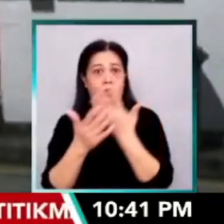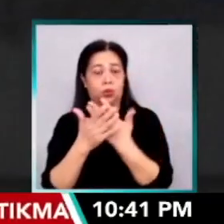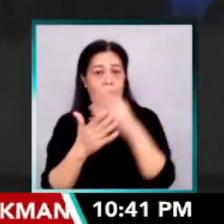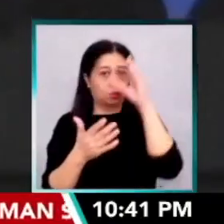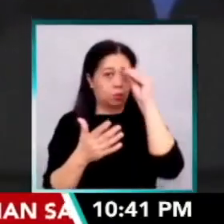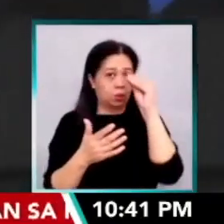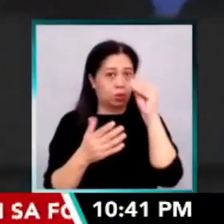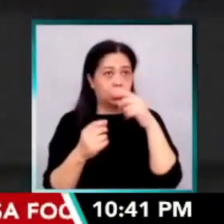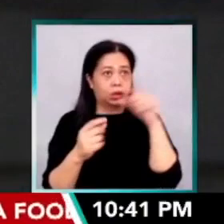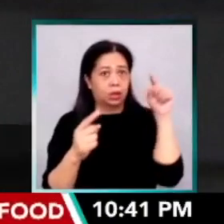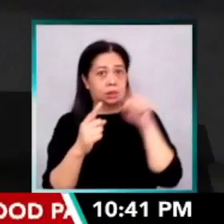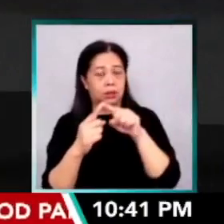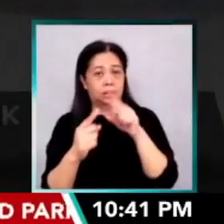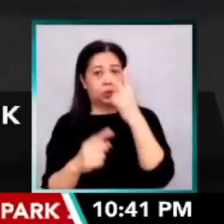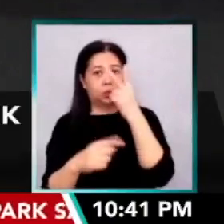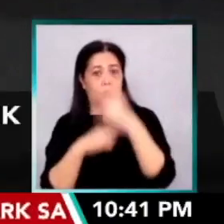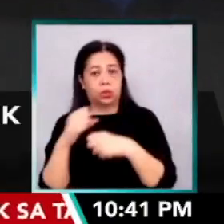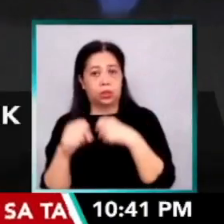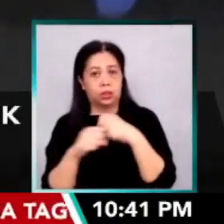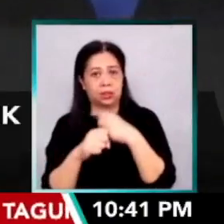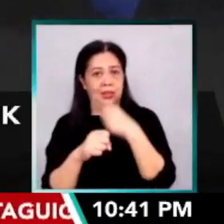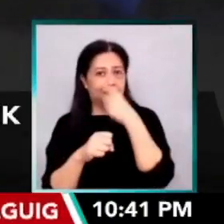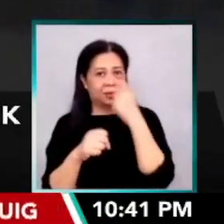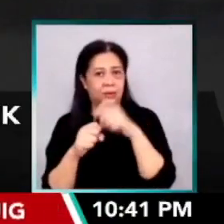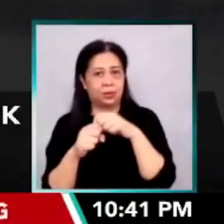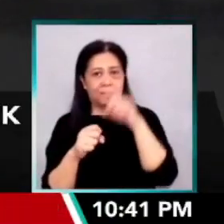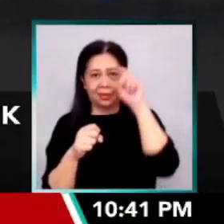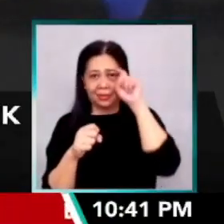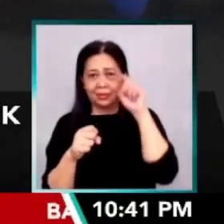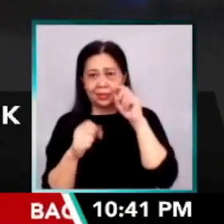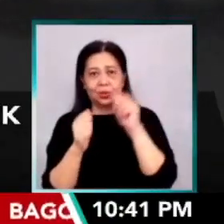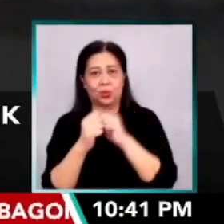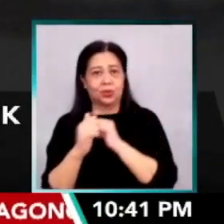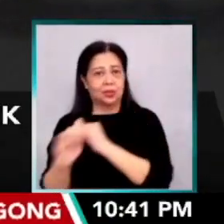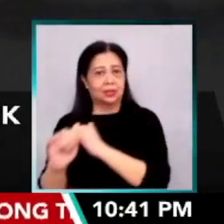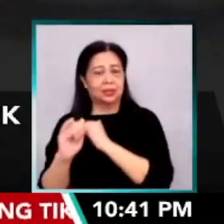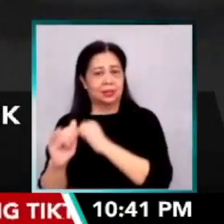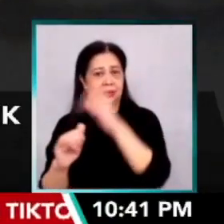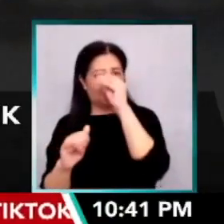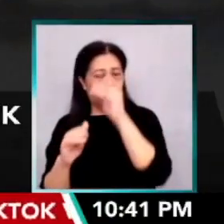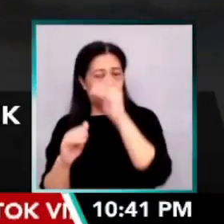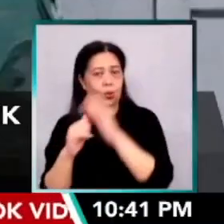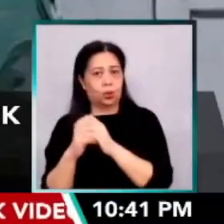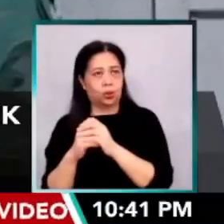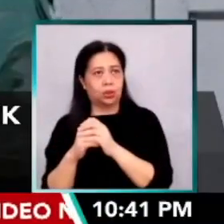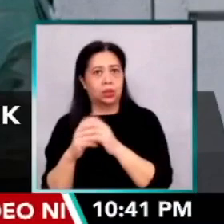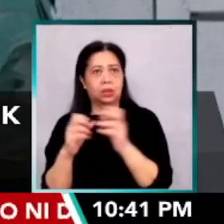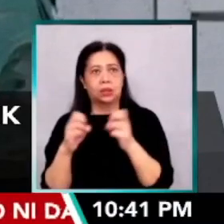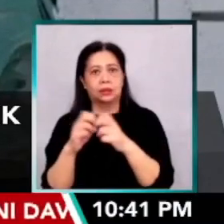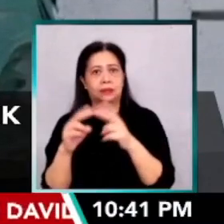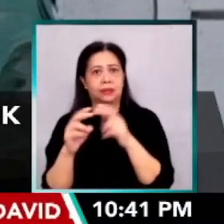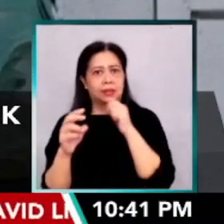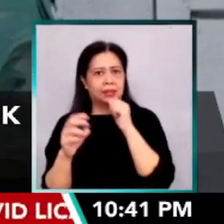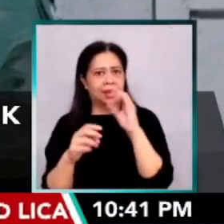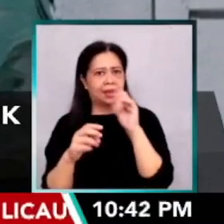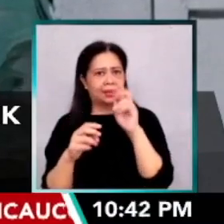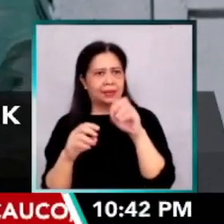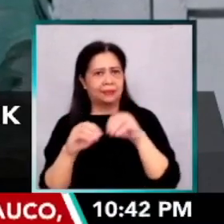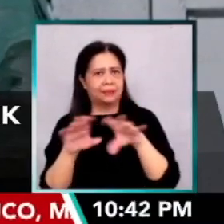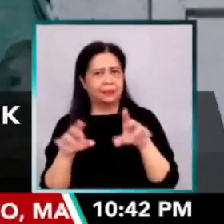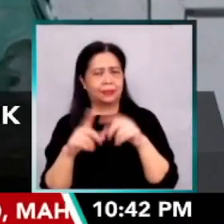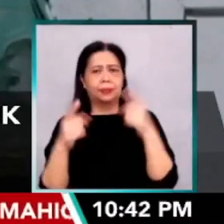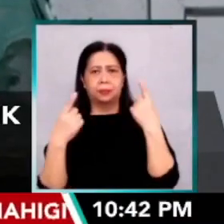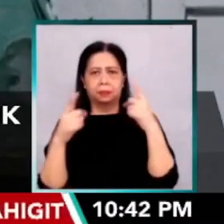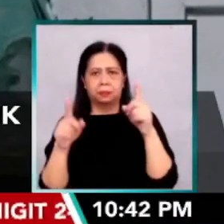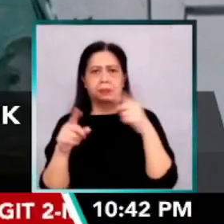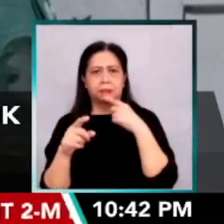hanggang 2 taon dahil sa pakikipagtalik sa kapwa lalaki. Hindi man ito aktibong ipinapatupad, tagumpay pa rin daw para